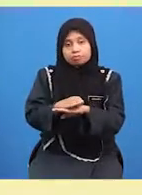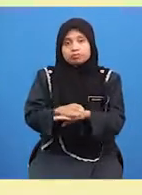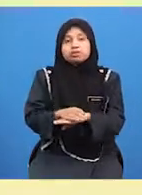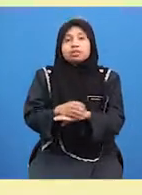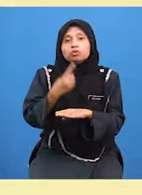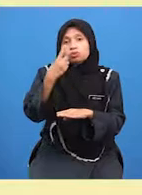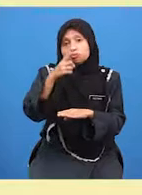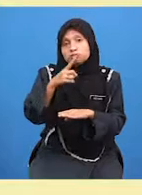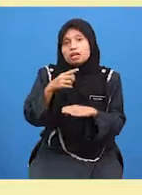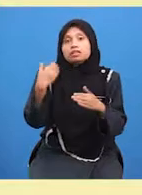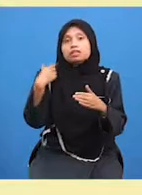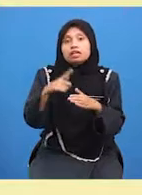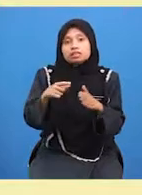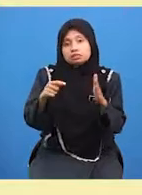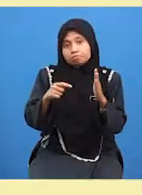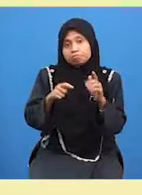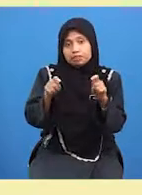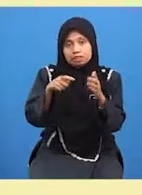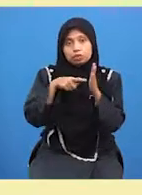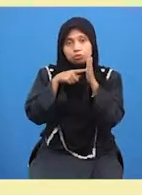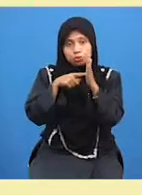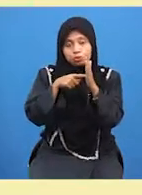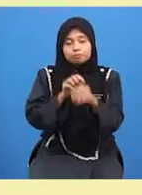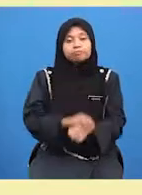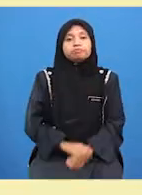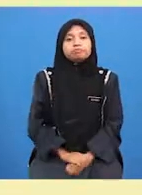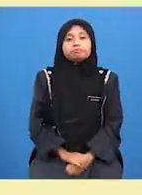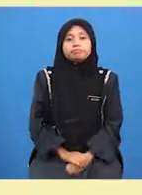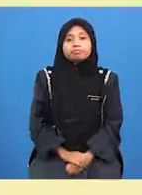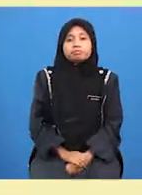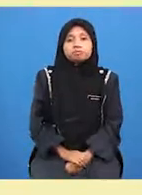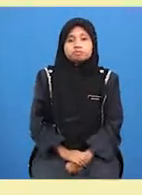fertigasi adalah seperti gambar yang dipaparkan di skrin.